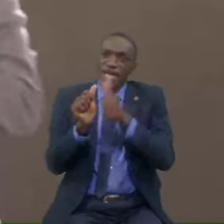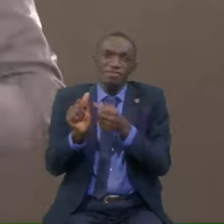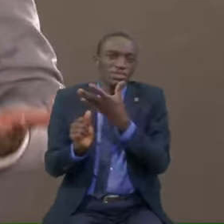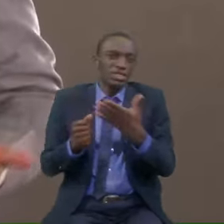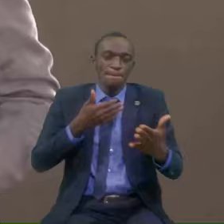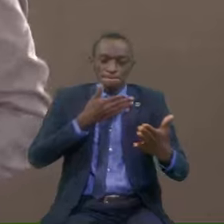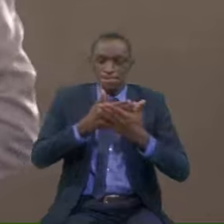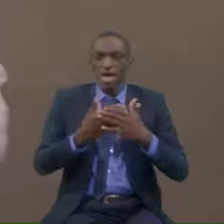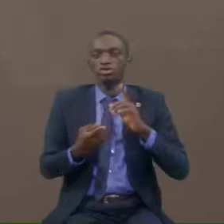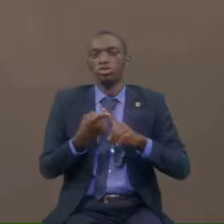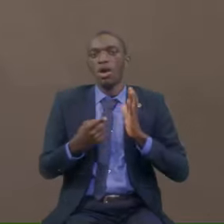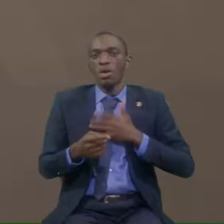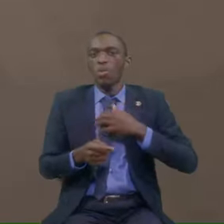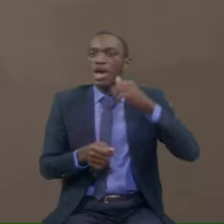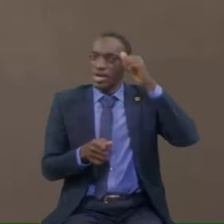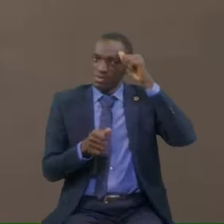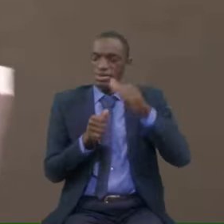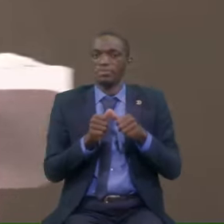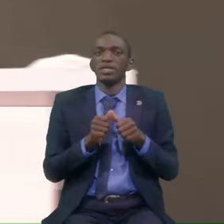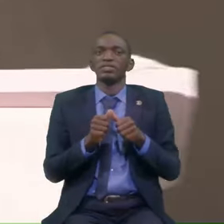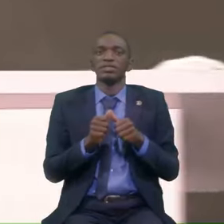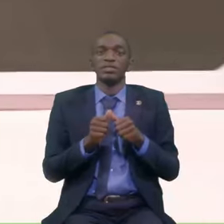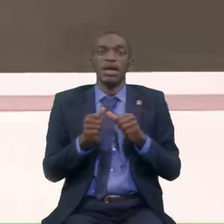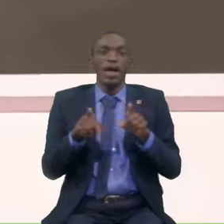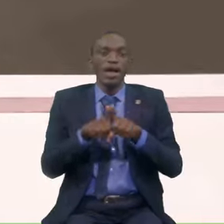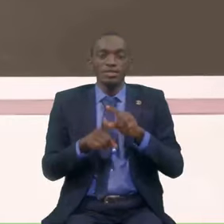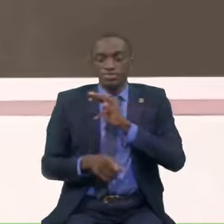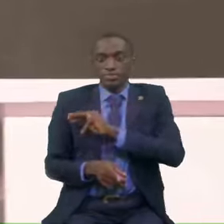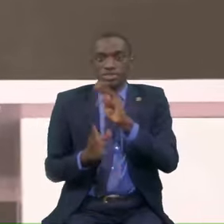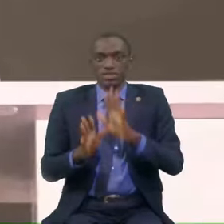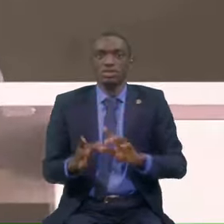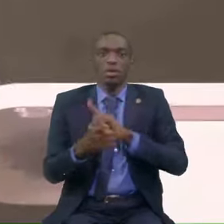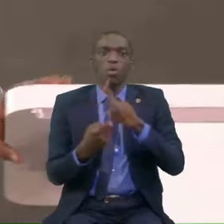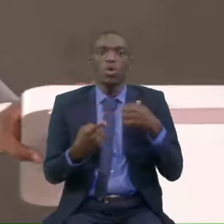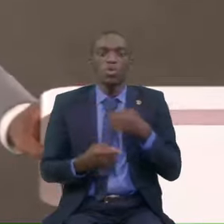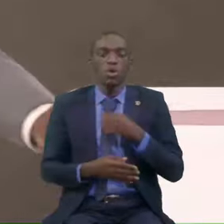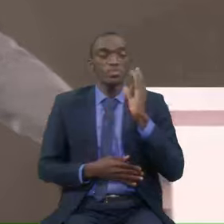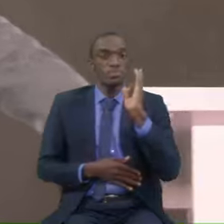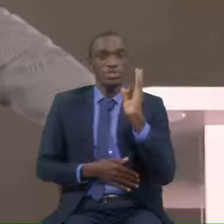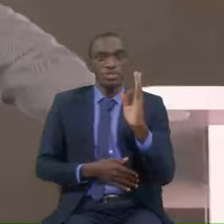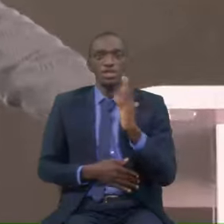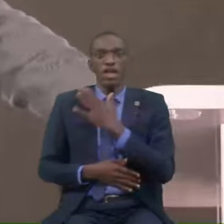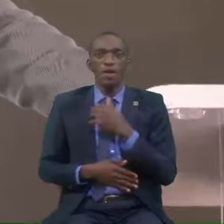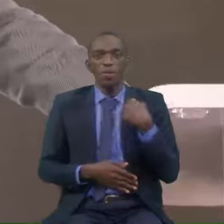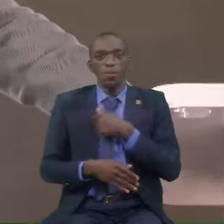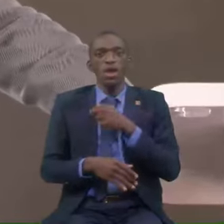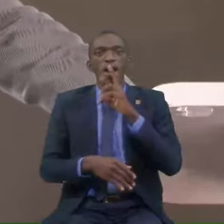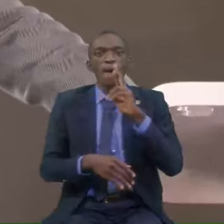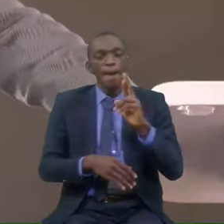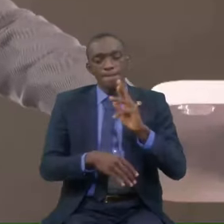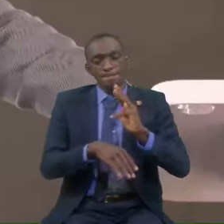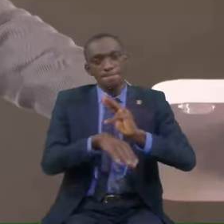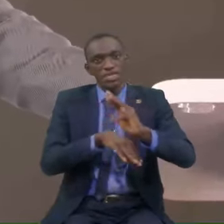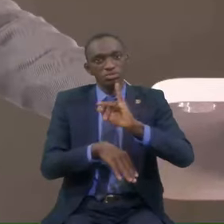l'Esprit nous rappelle toutes choses. En tant que ministre, quand nous prêchons, nous avons besoin